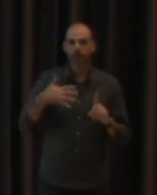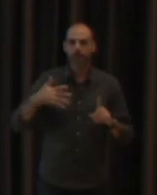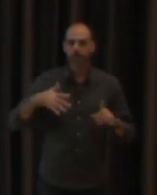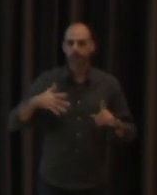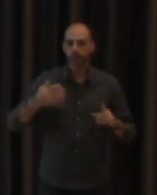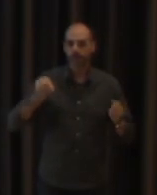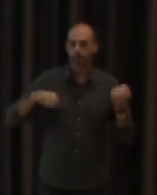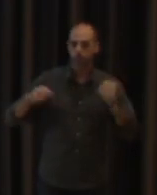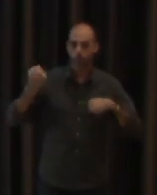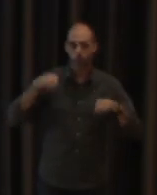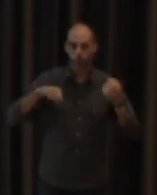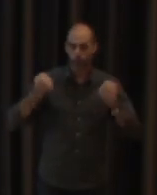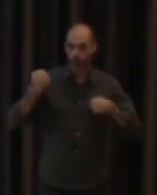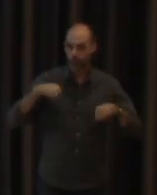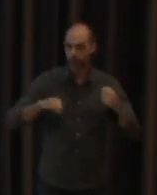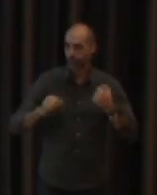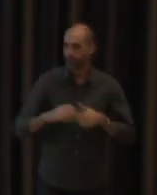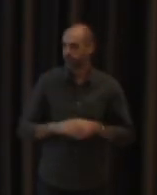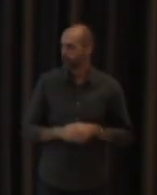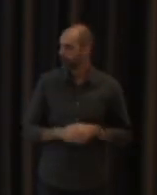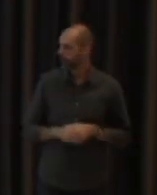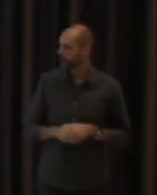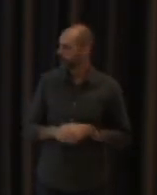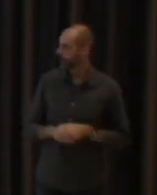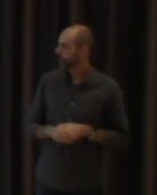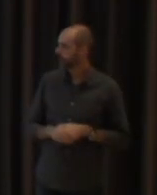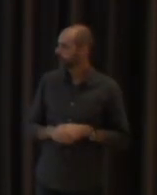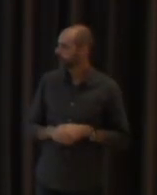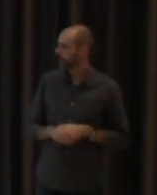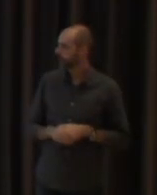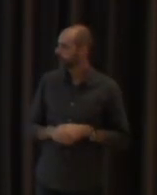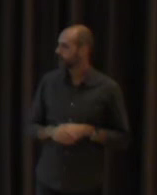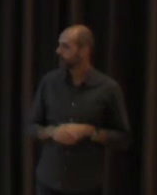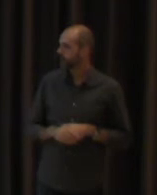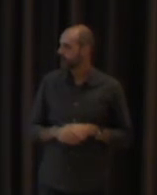la presència... Aquest l'hem vist ja, no?